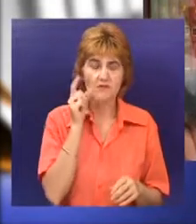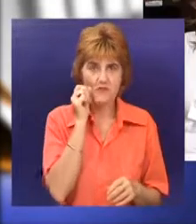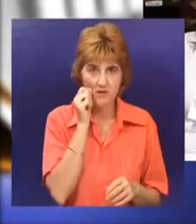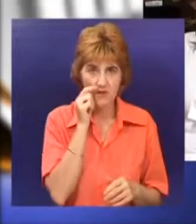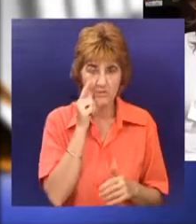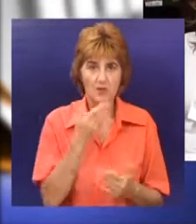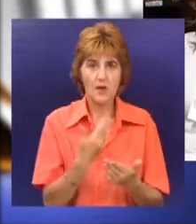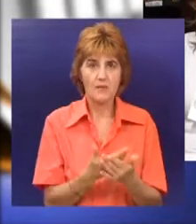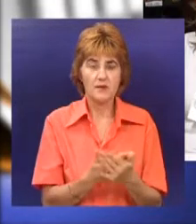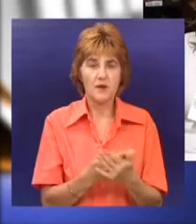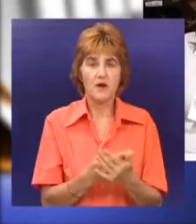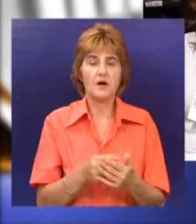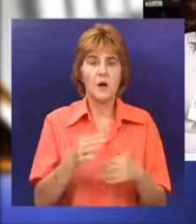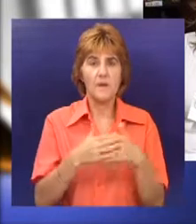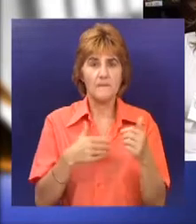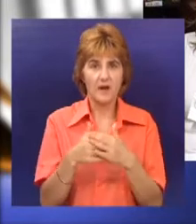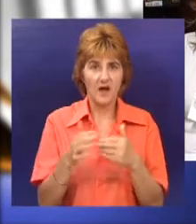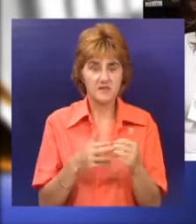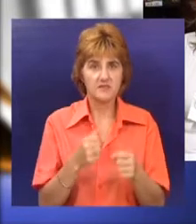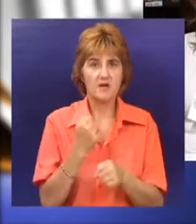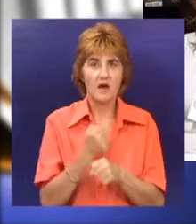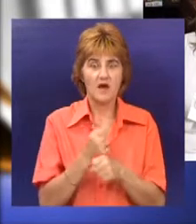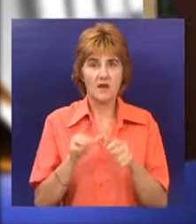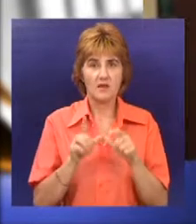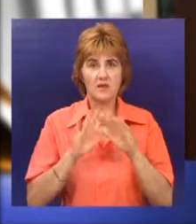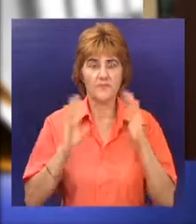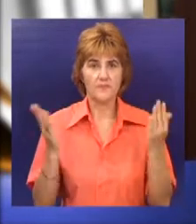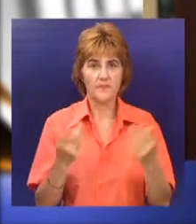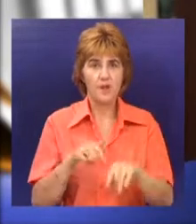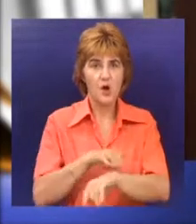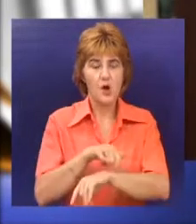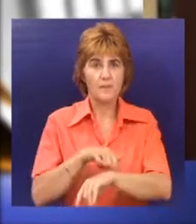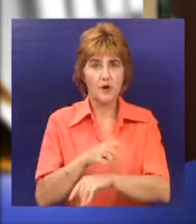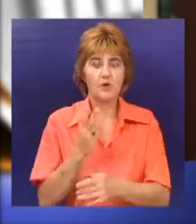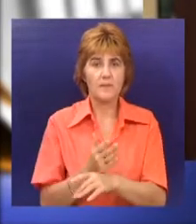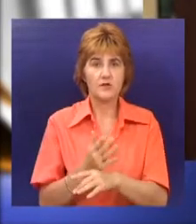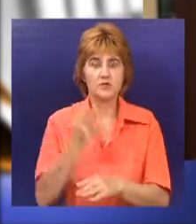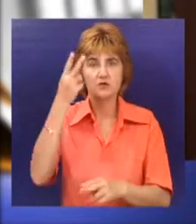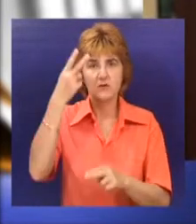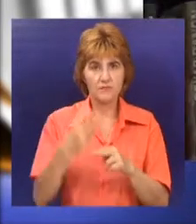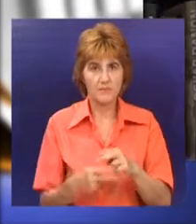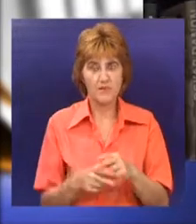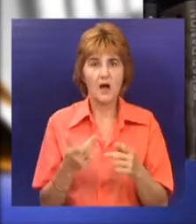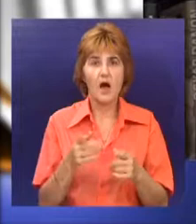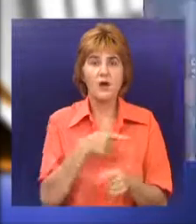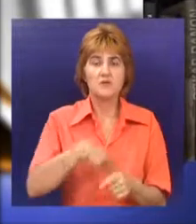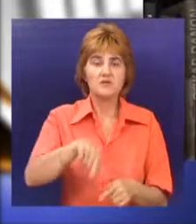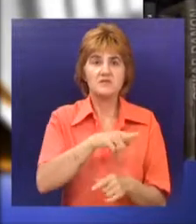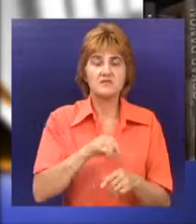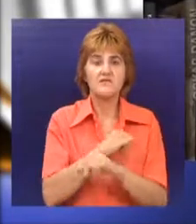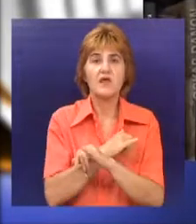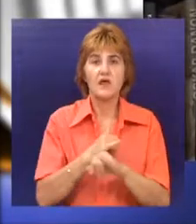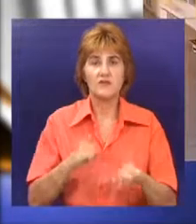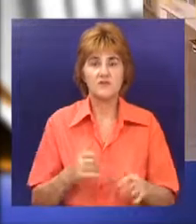kroz program Stručna praksa radit će u radionicama, a dužina trajanja i broj časova biće ograničeni brzinom napretka korisnika u